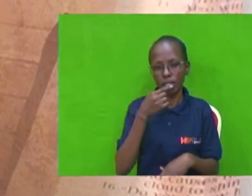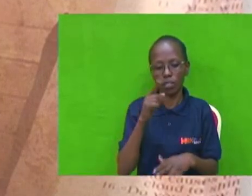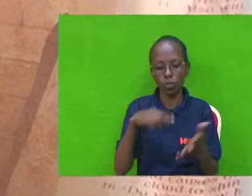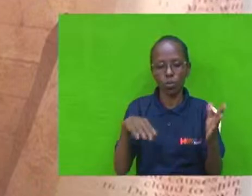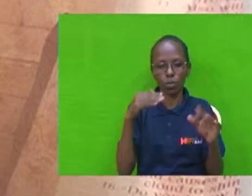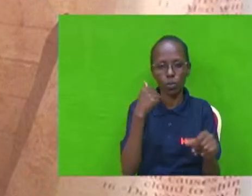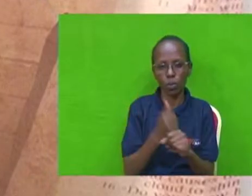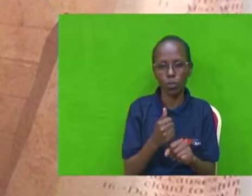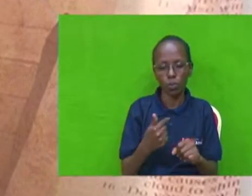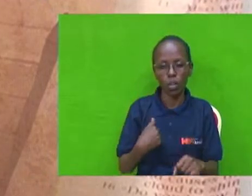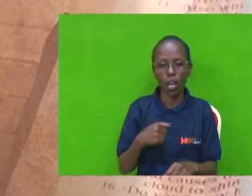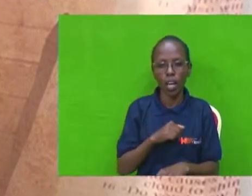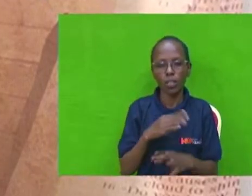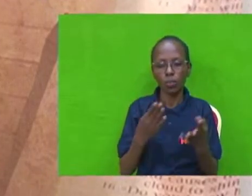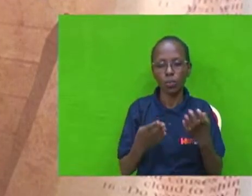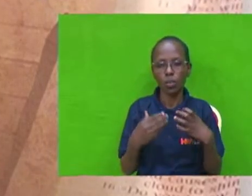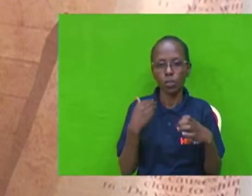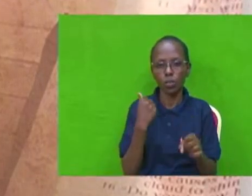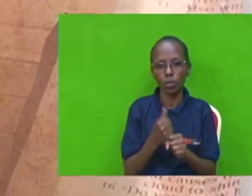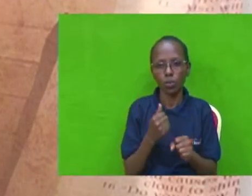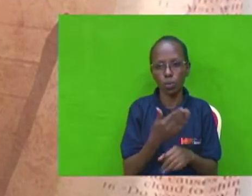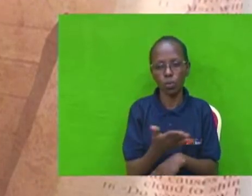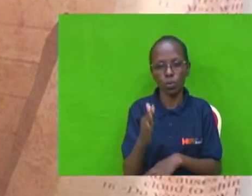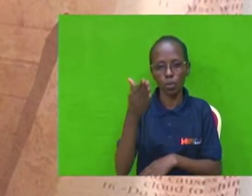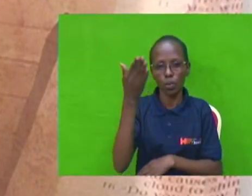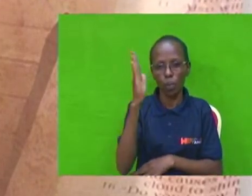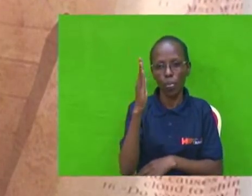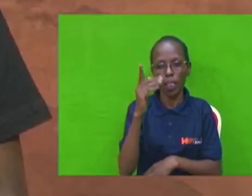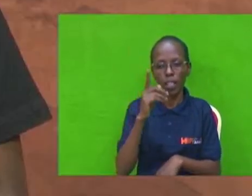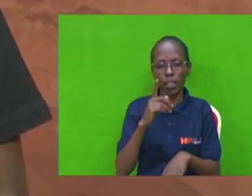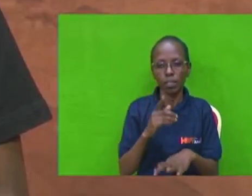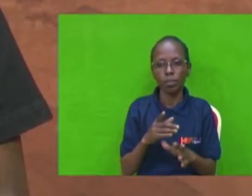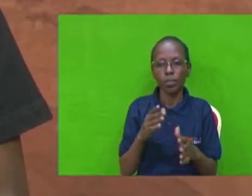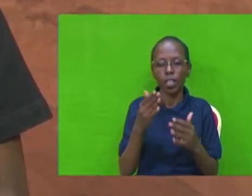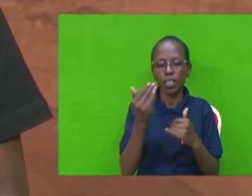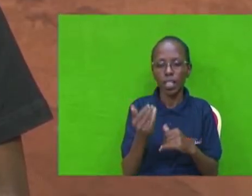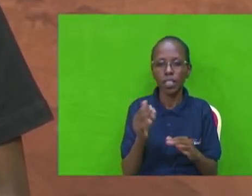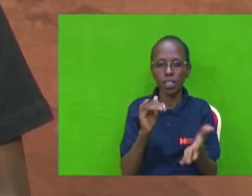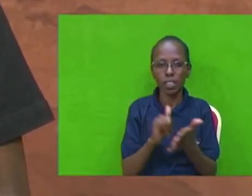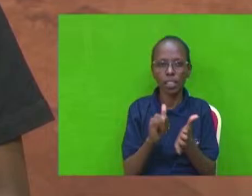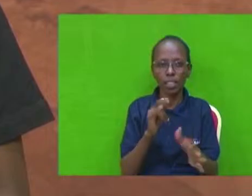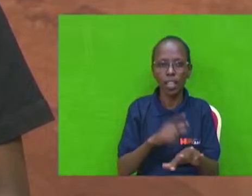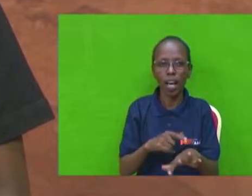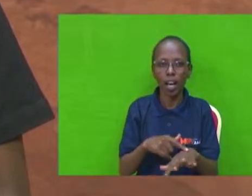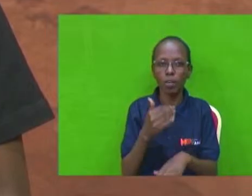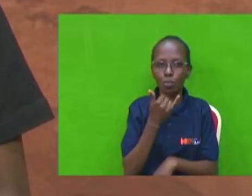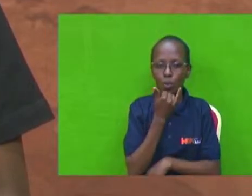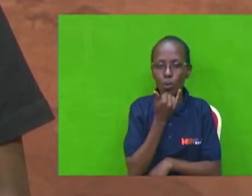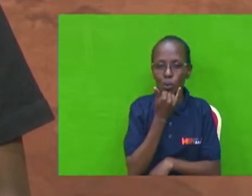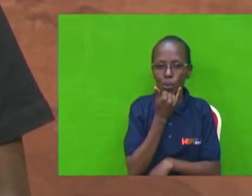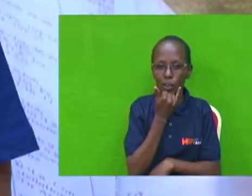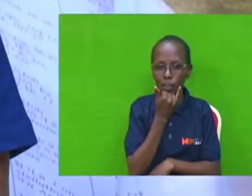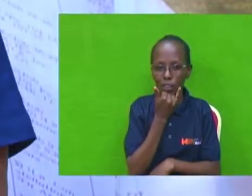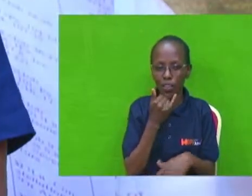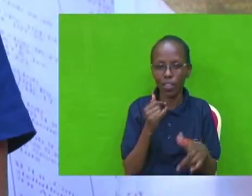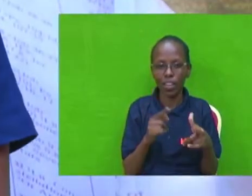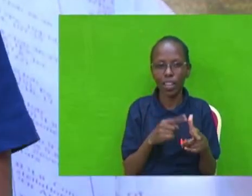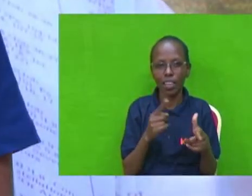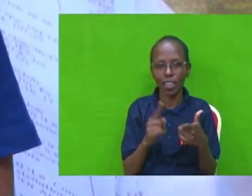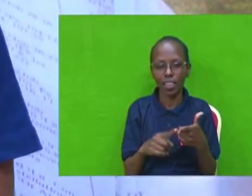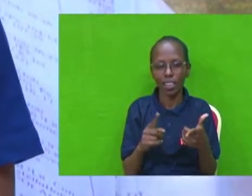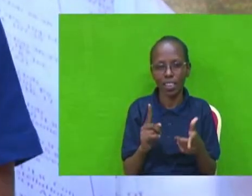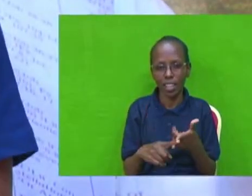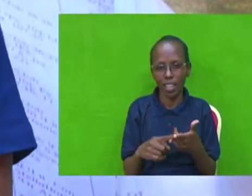Hivyo ndio tunafaa tukue mbele za mtoto. Akitendewa jambo baya huwa anasahau kwa haraka na utanyongo. Asante. Na watoto wa Mungu ni wale ambao wanaongozwa na Roho wa